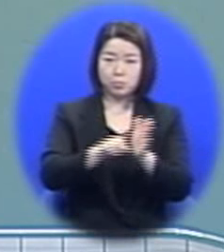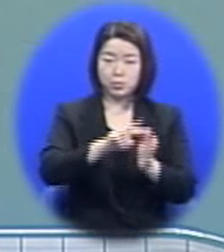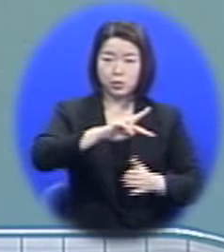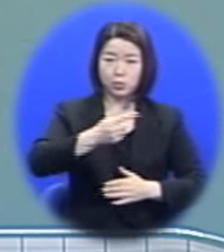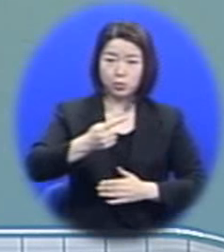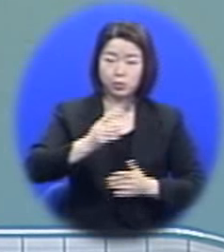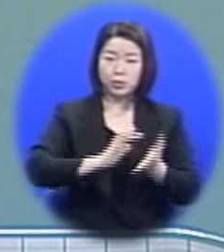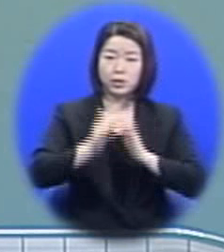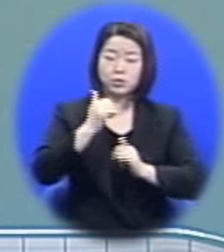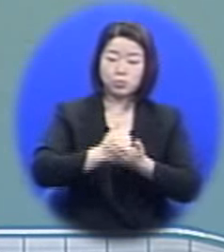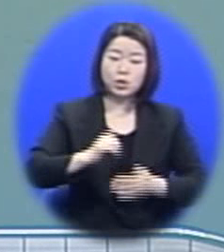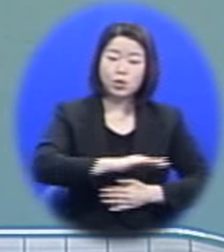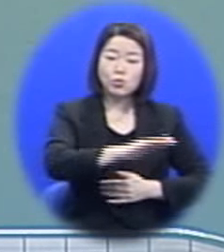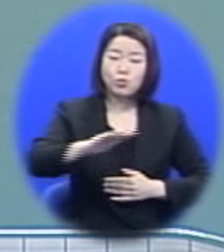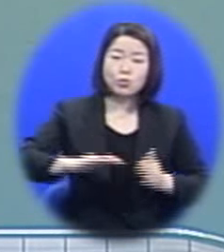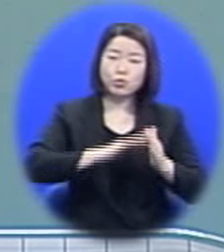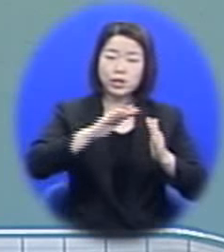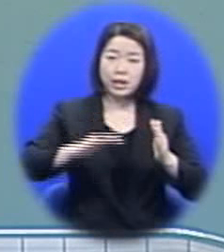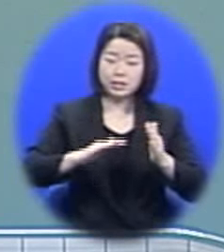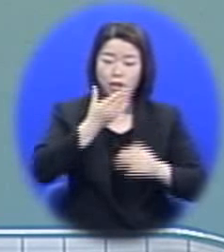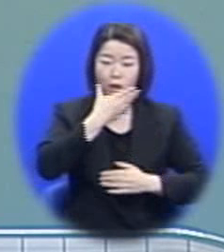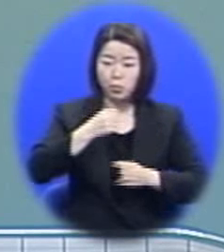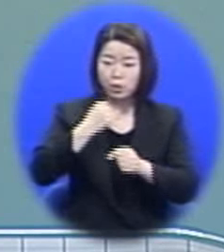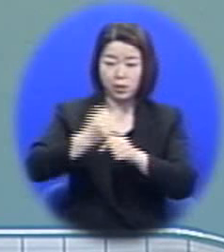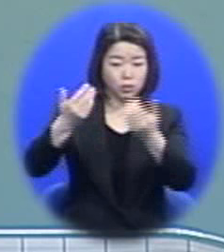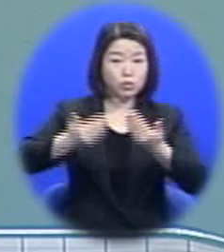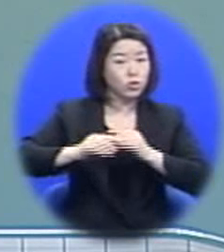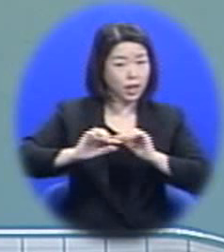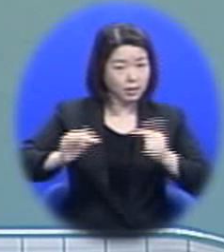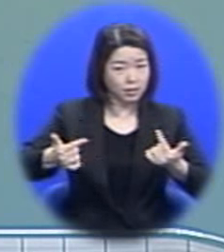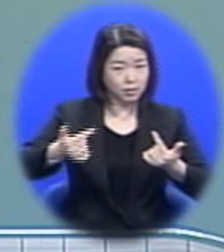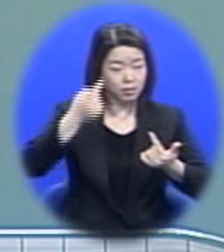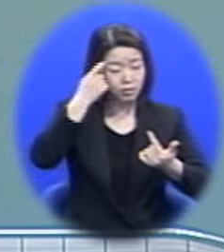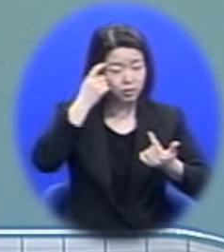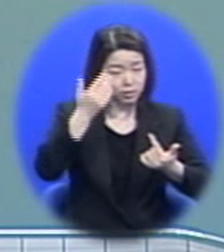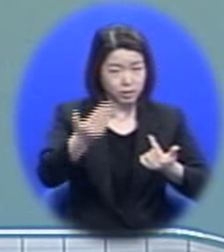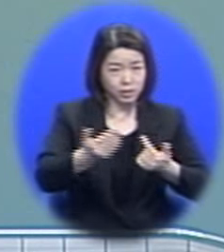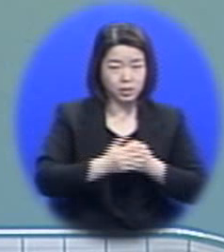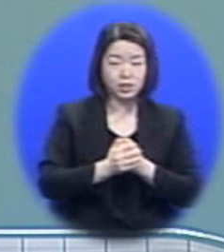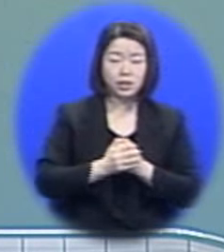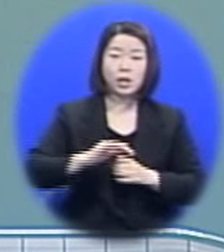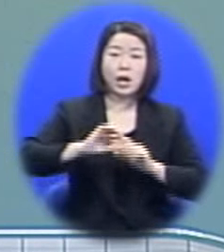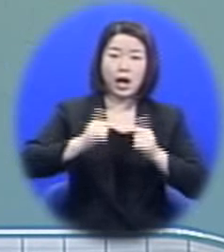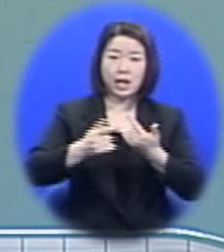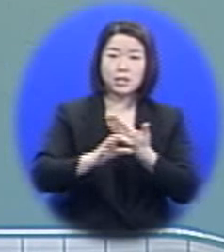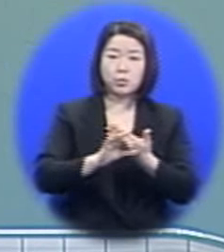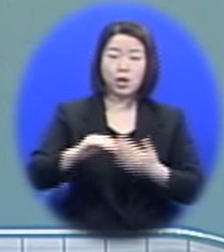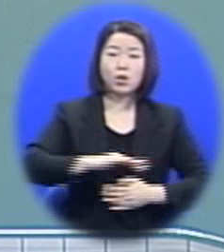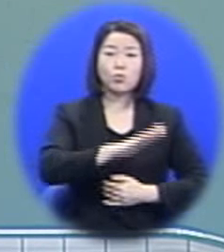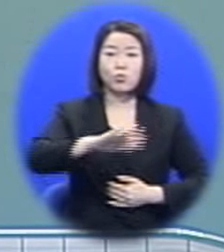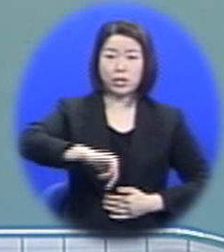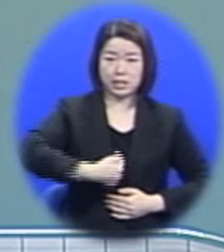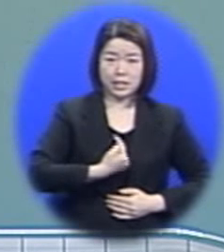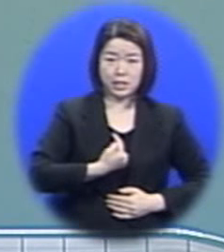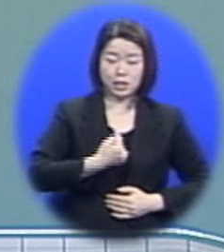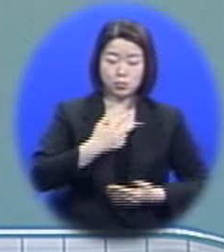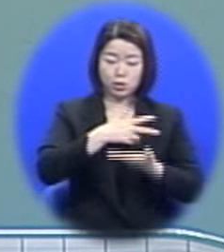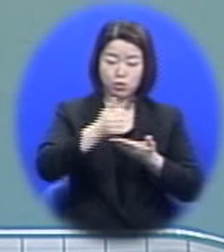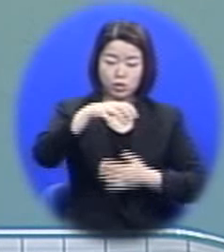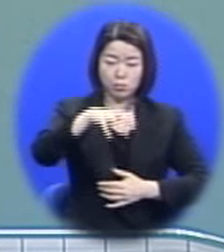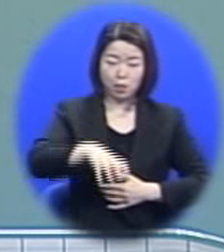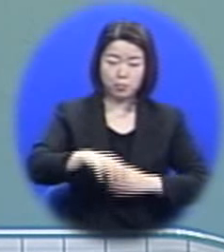행복하게 해 주지 않으시는 건지 아니면 우리 자신이 주님 앞에 온전하게 서지 못했기